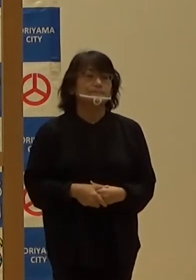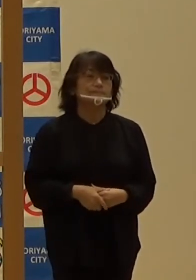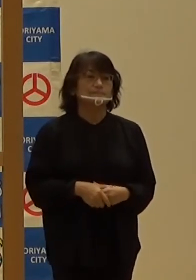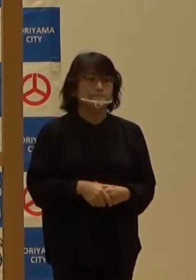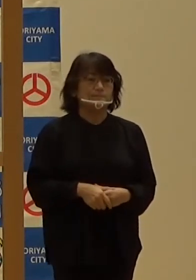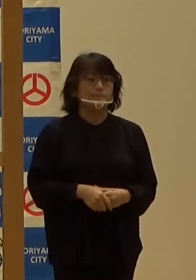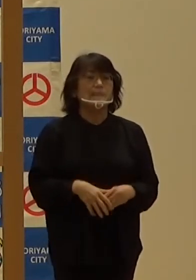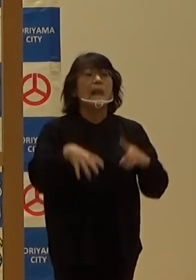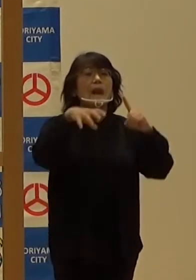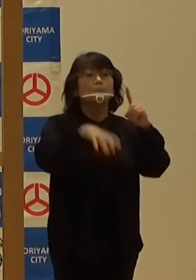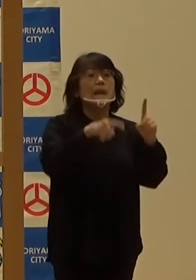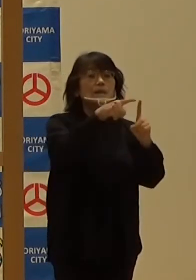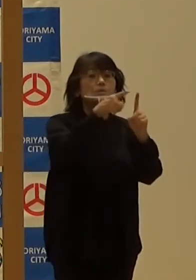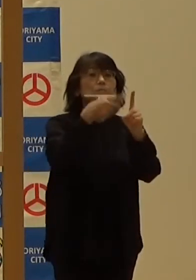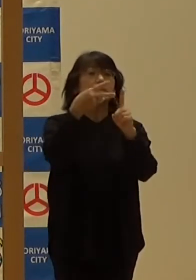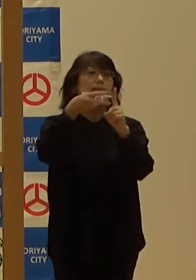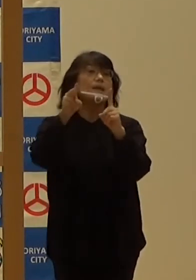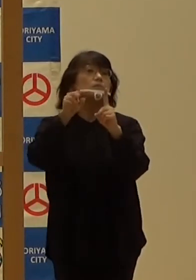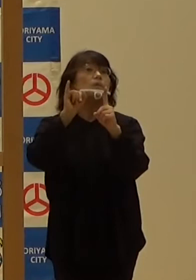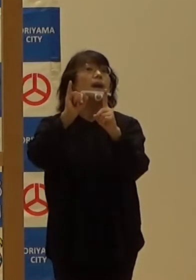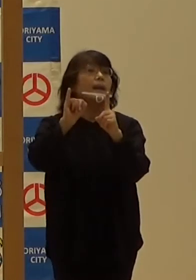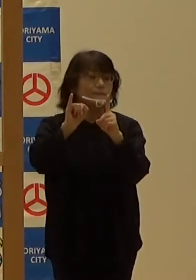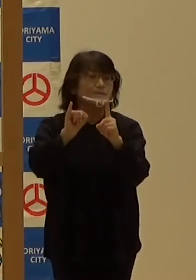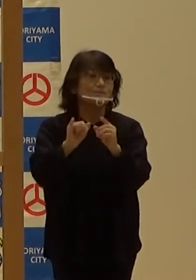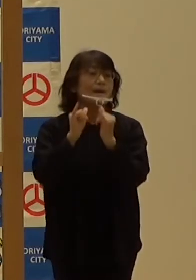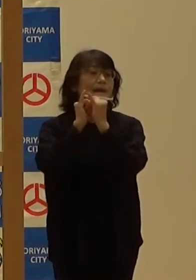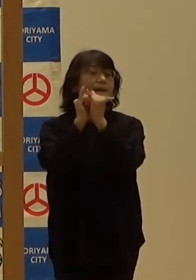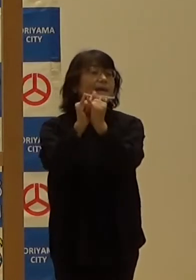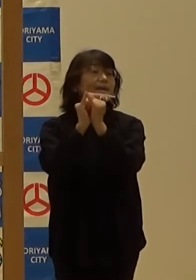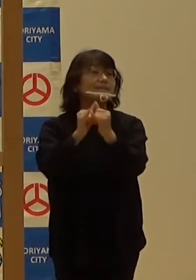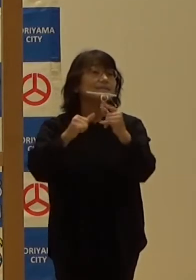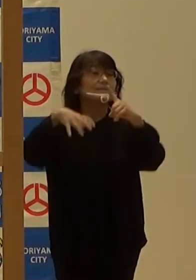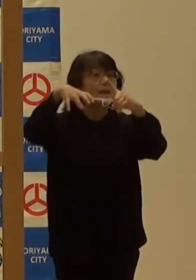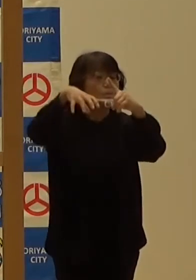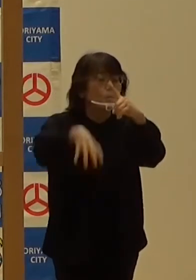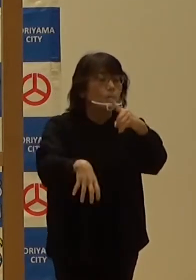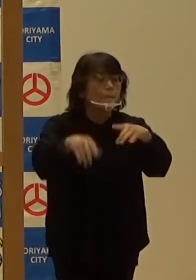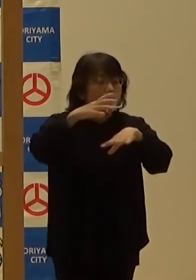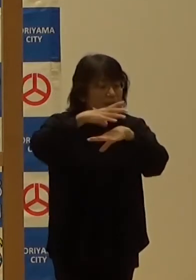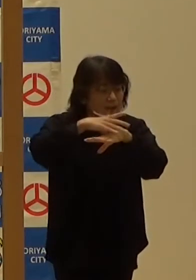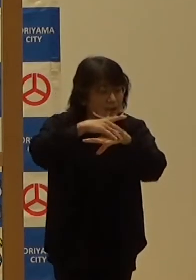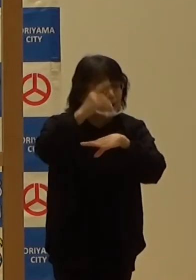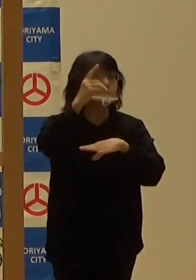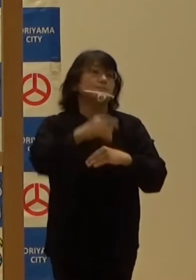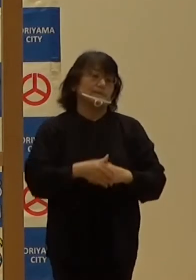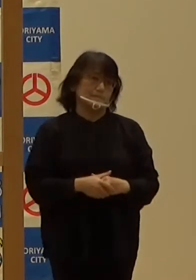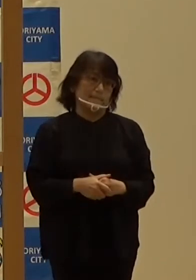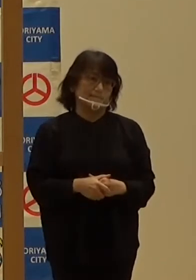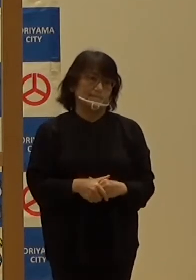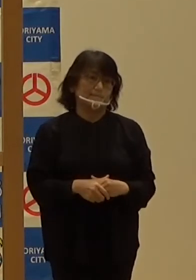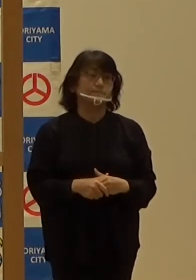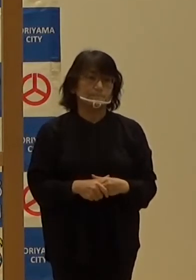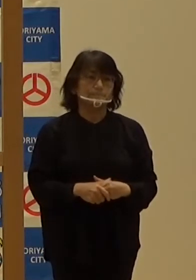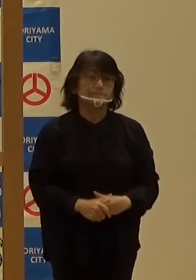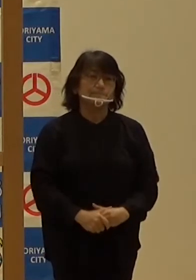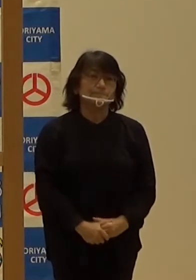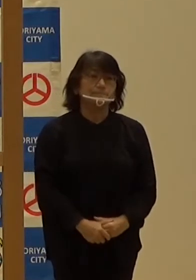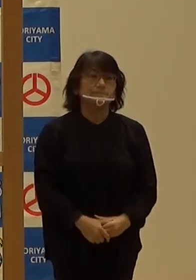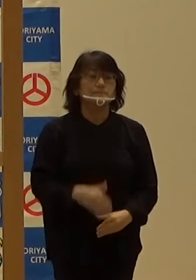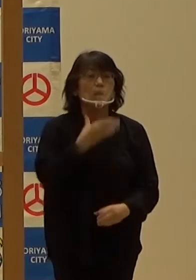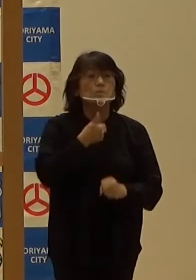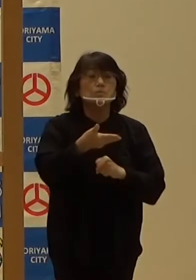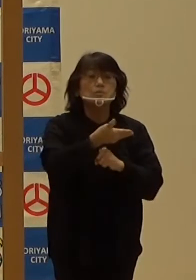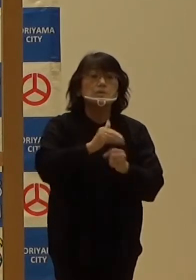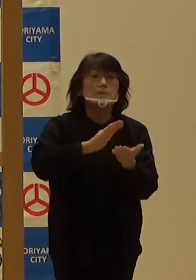ーク PFI 事業につきましては海鮮山公園がまず最初ということになってございます。 で、福島